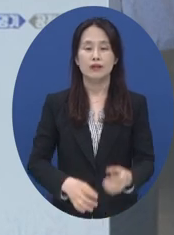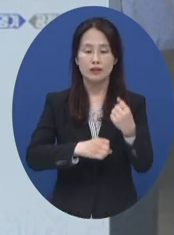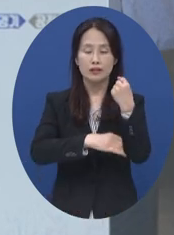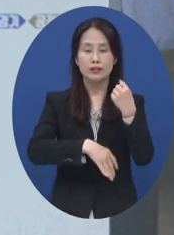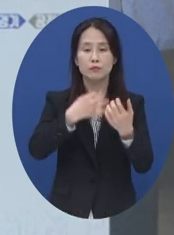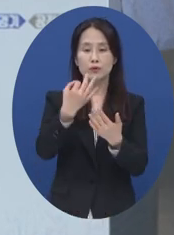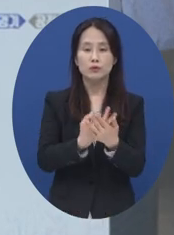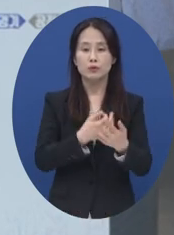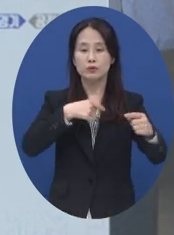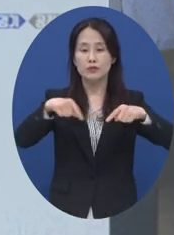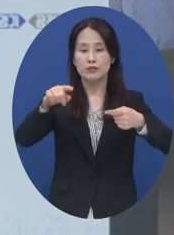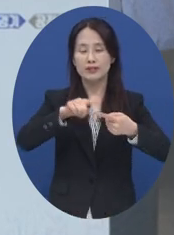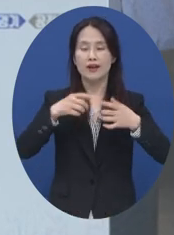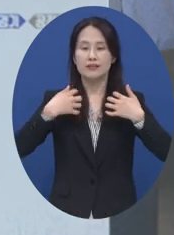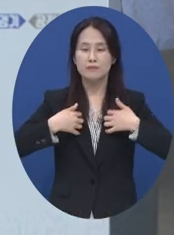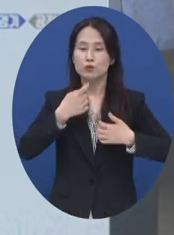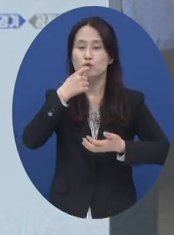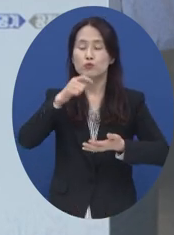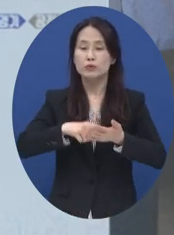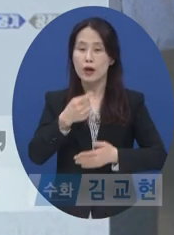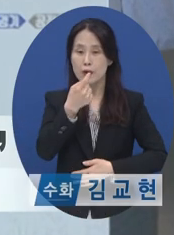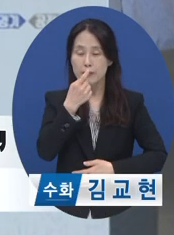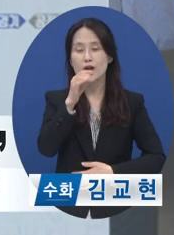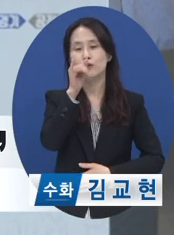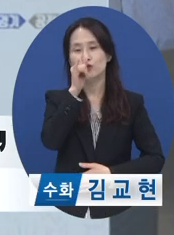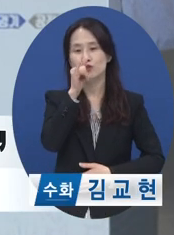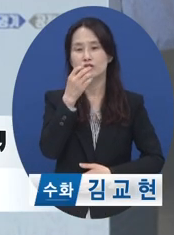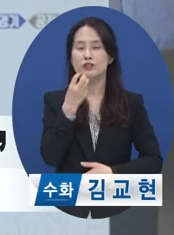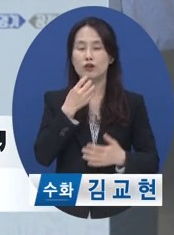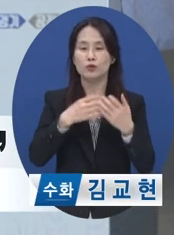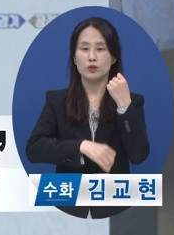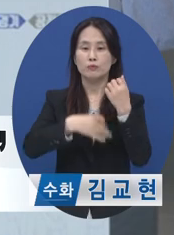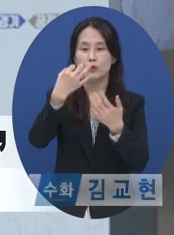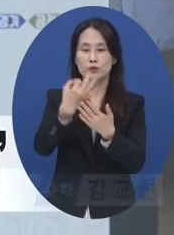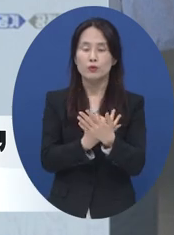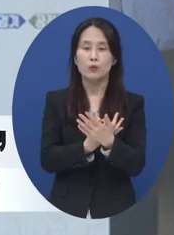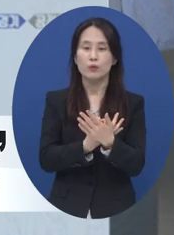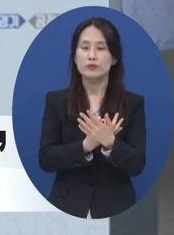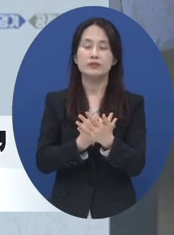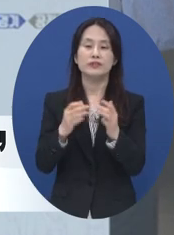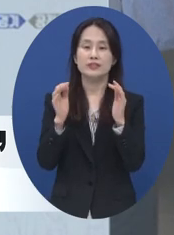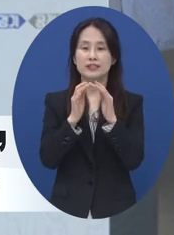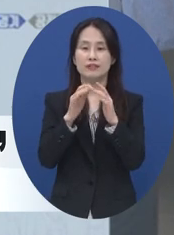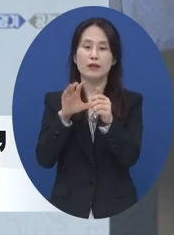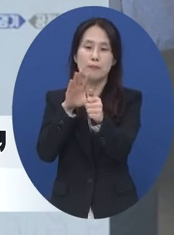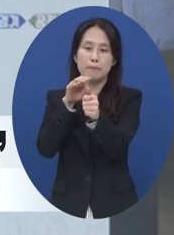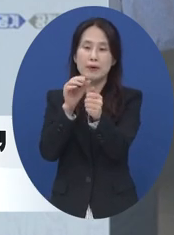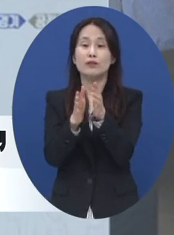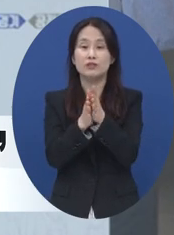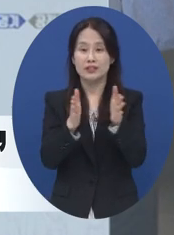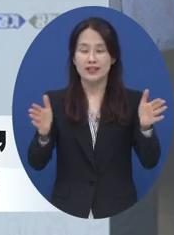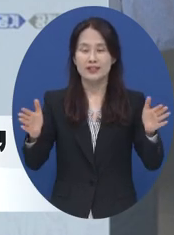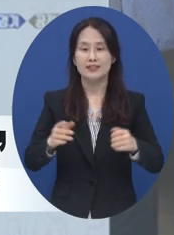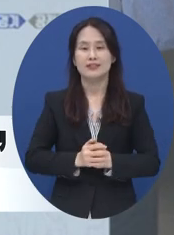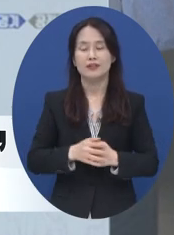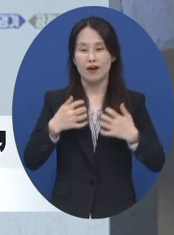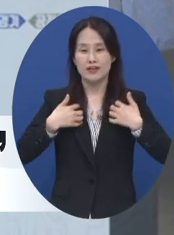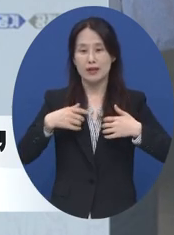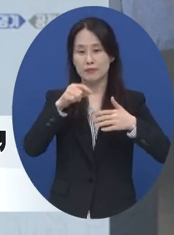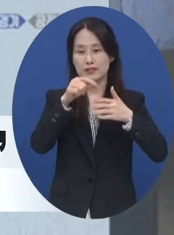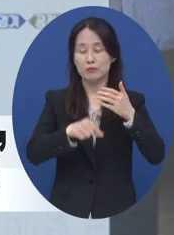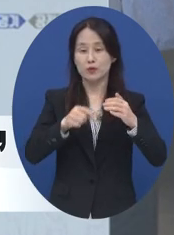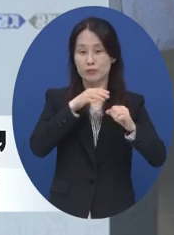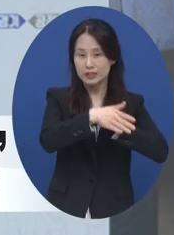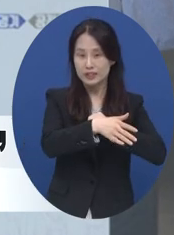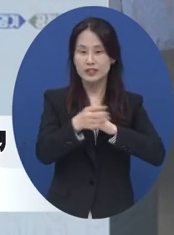경기도가 기본소득 정책에 대해 재미있고 쉽게 배울 수 있는 경기도 기본소득 온에어 방송을 시작했습니다 예능